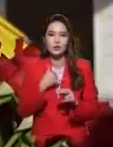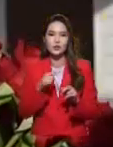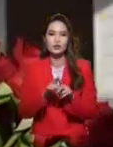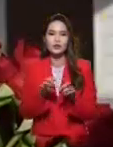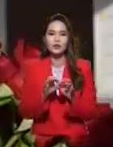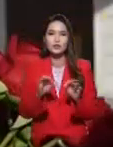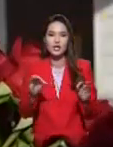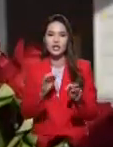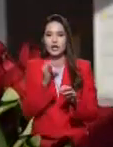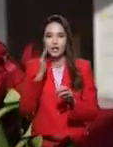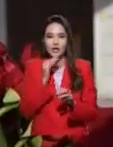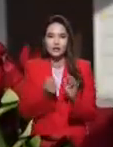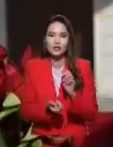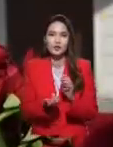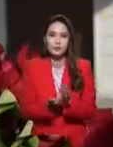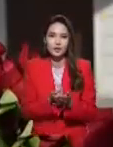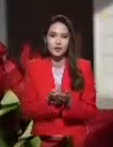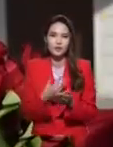ғой. Бірінші немерелері.